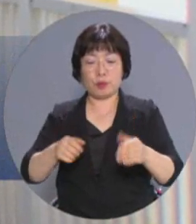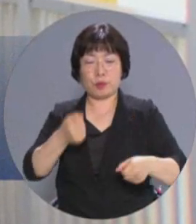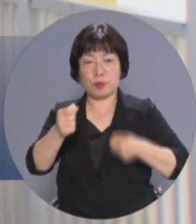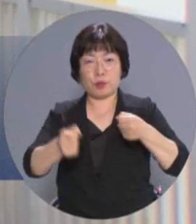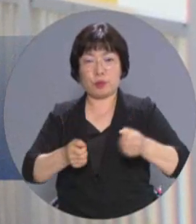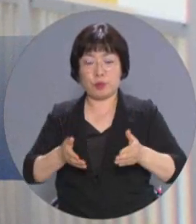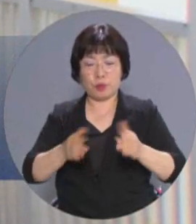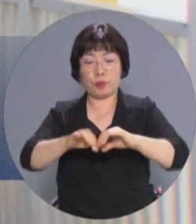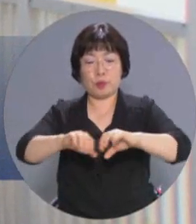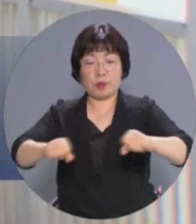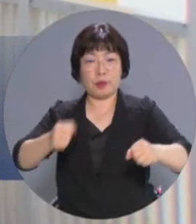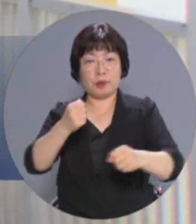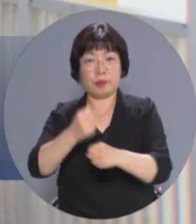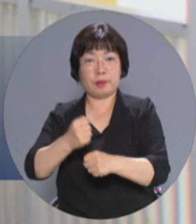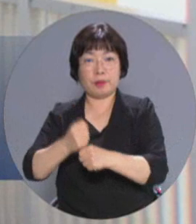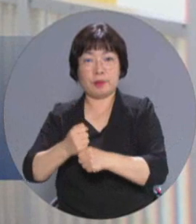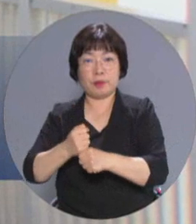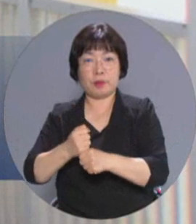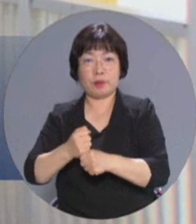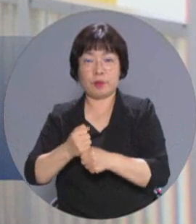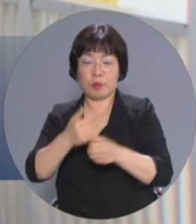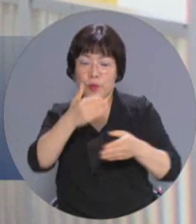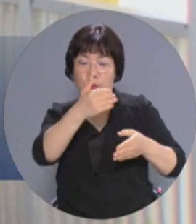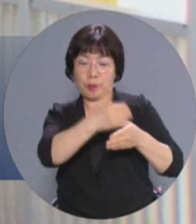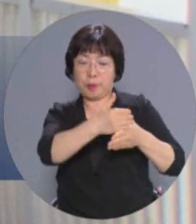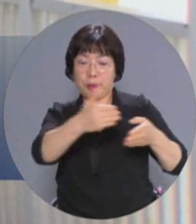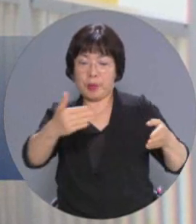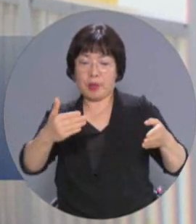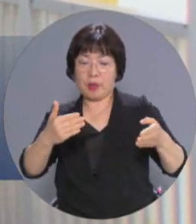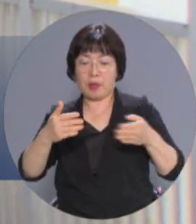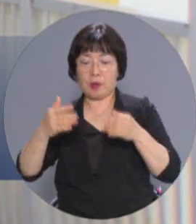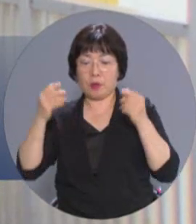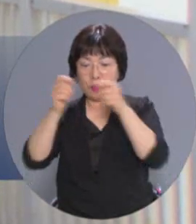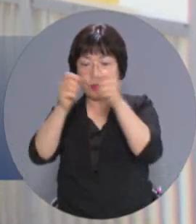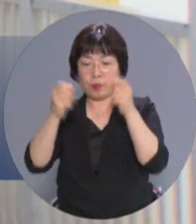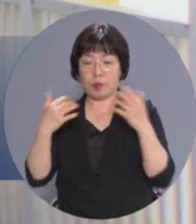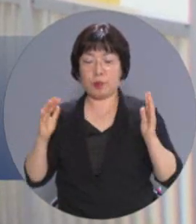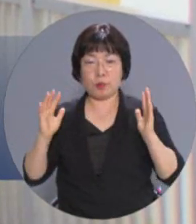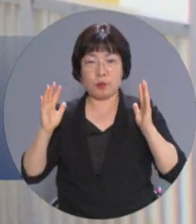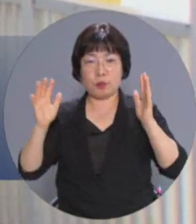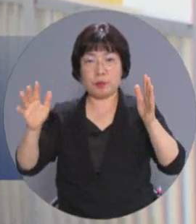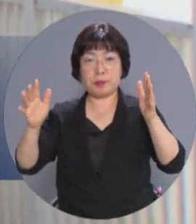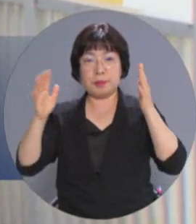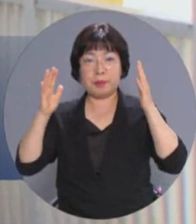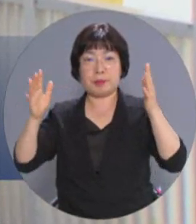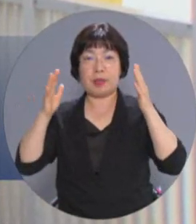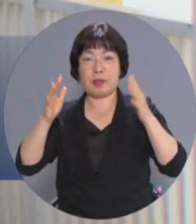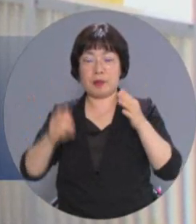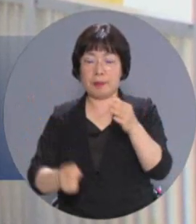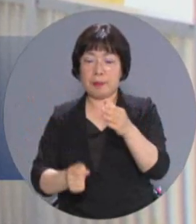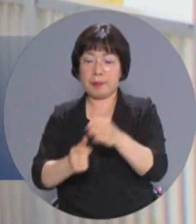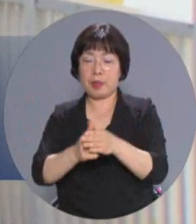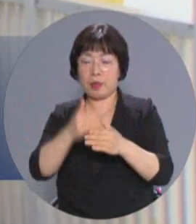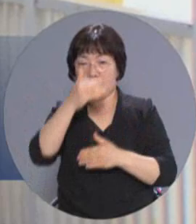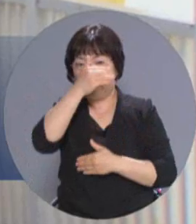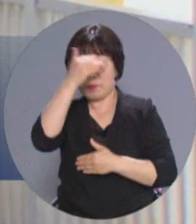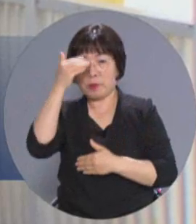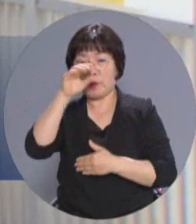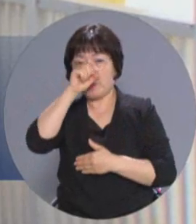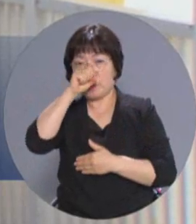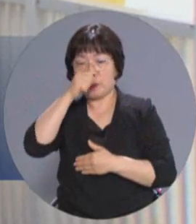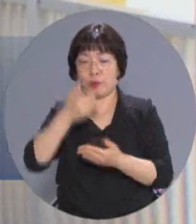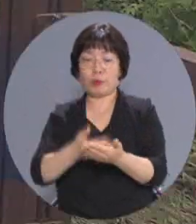있게 구분해줬고 그다음에 트리가트와 벽화 등을 설치해서 고흥만이 느낄 수 있는 색다른 경험을 느낄 수 있을 정도로 정비를 해나갈